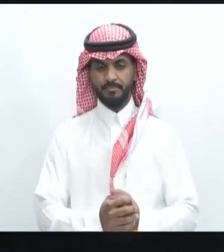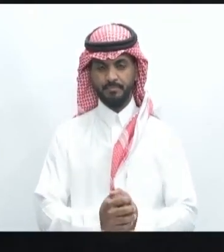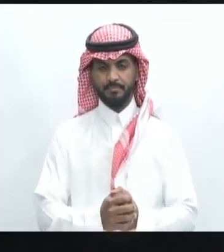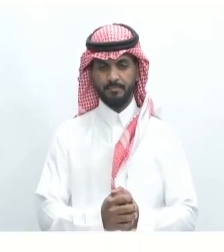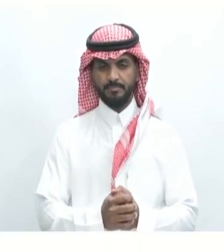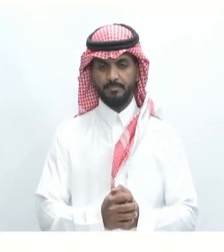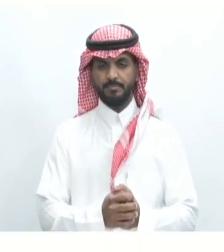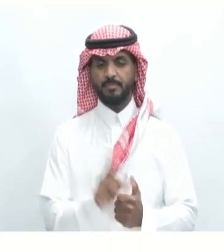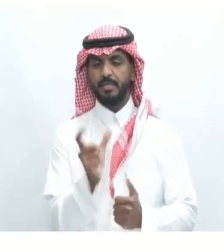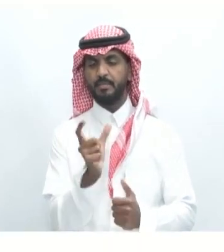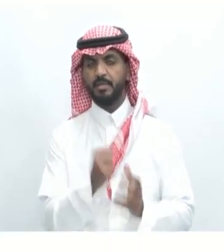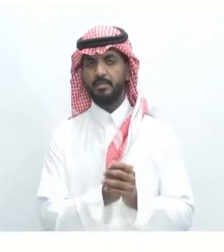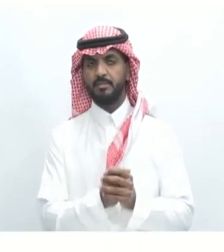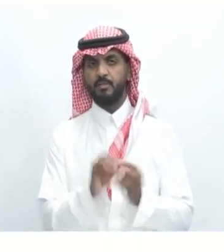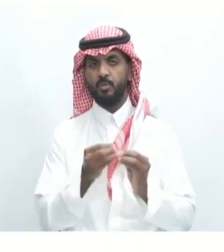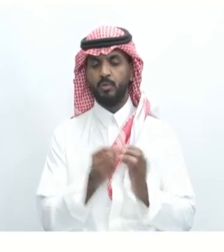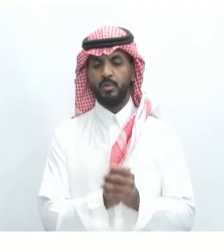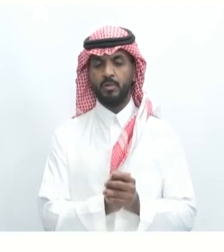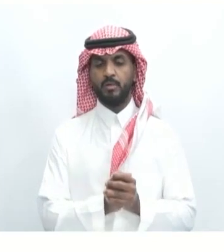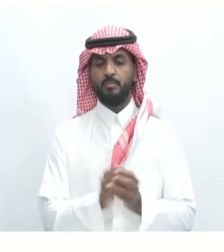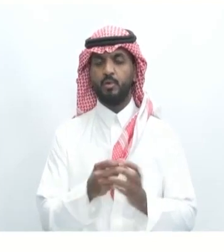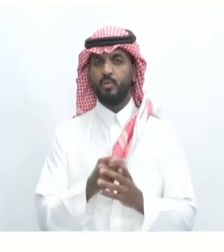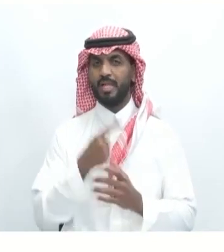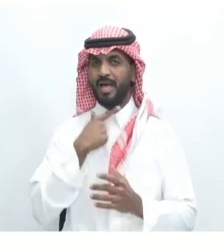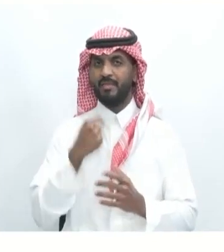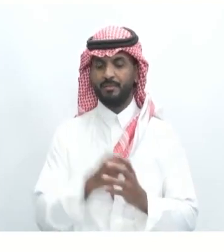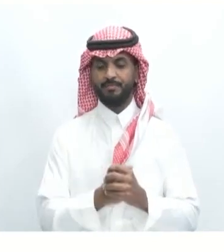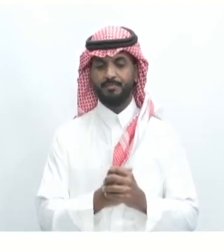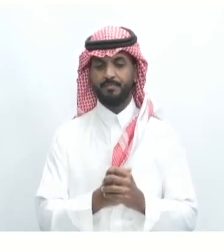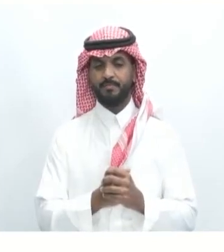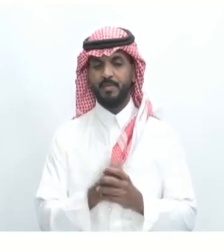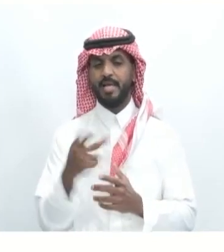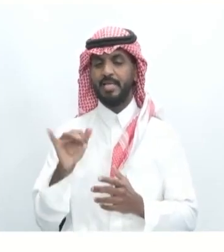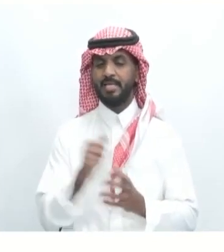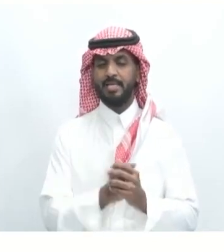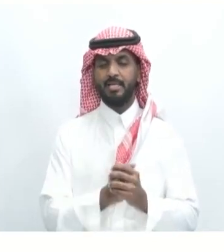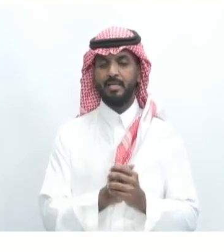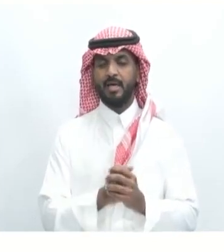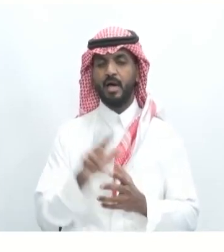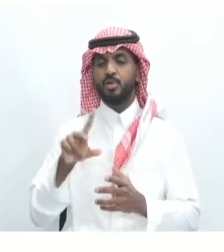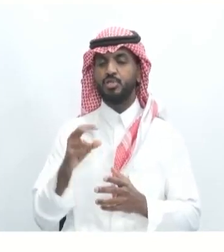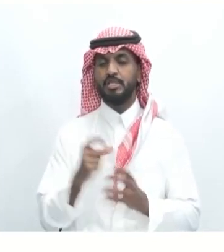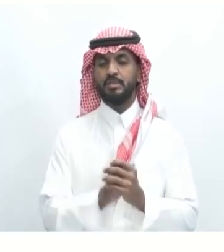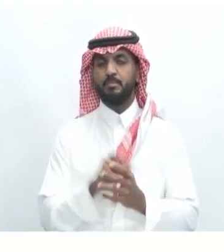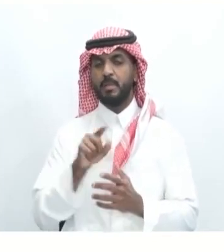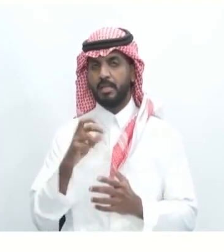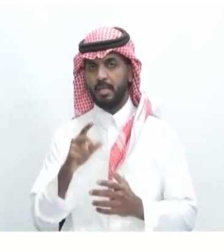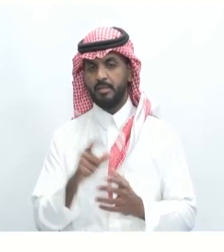اما الكلمات الملونه باللون الاخضر علي الرشيد